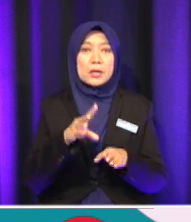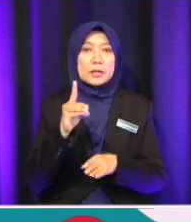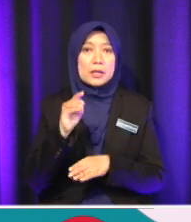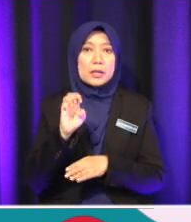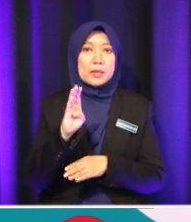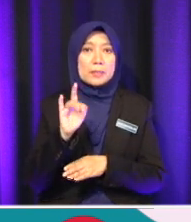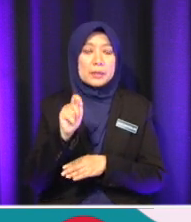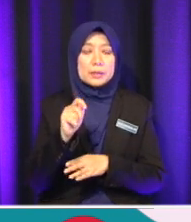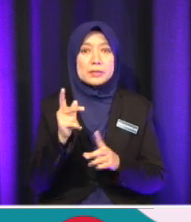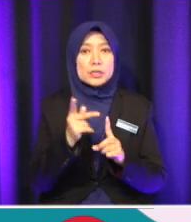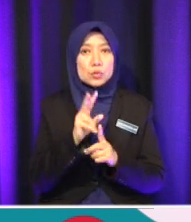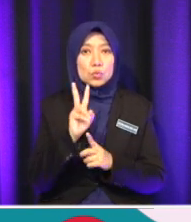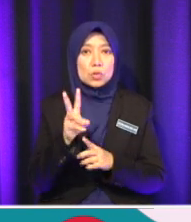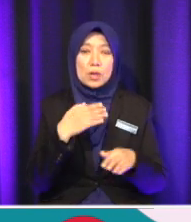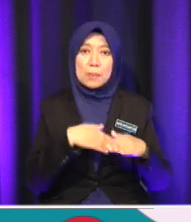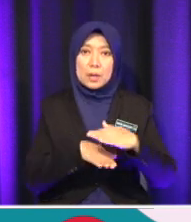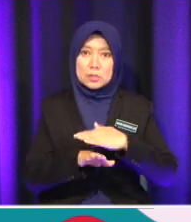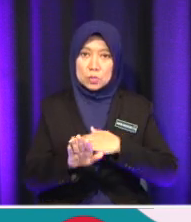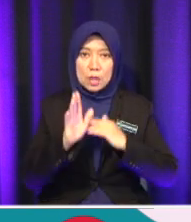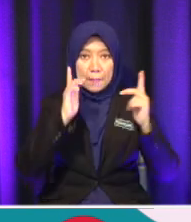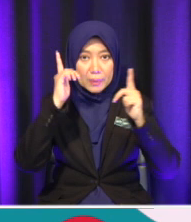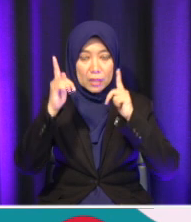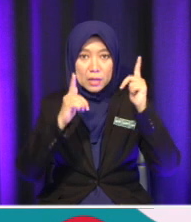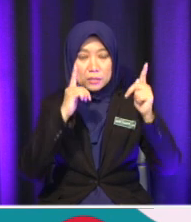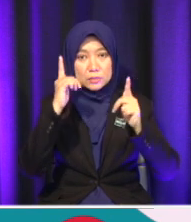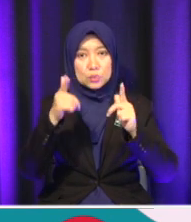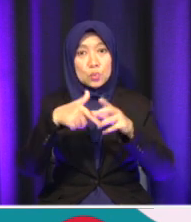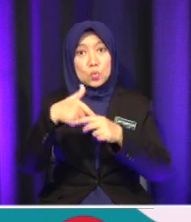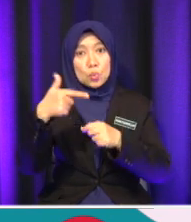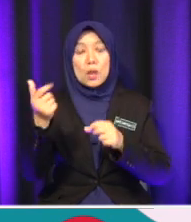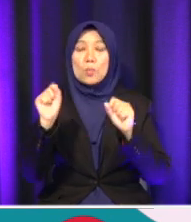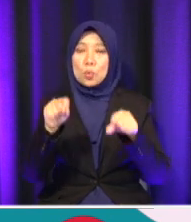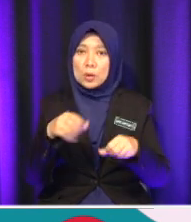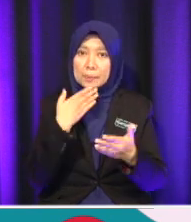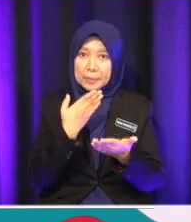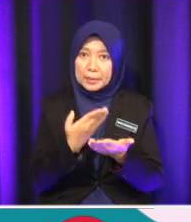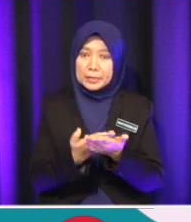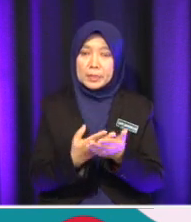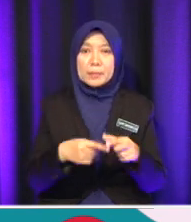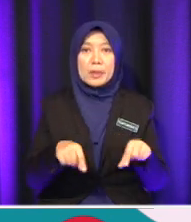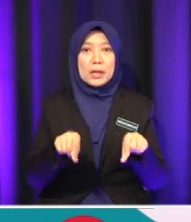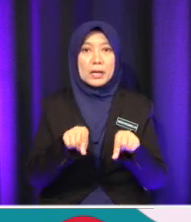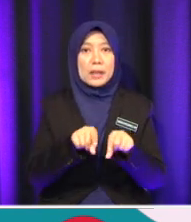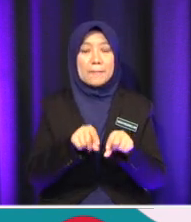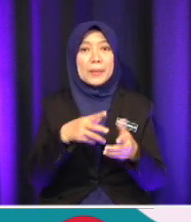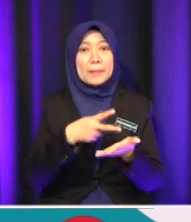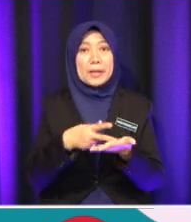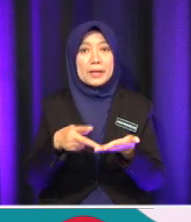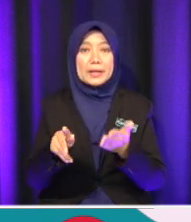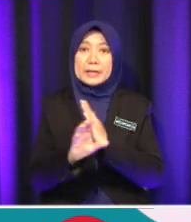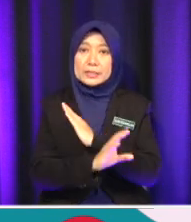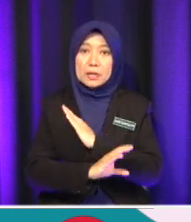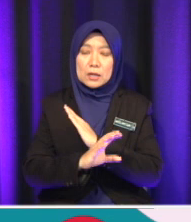yang kedua termasukkan pelancong asing boleh memperbaiki timbangan pembayaran negara yang ketiga